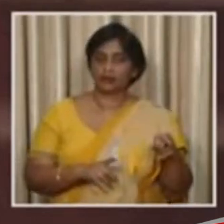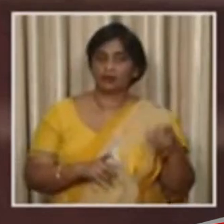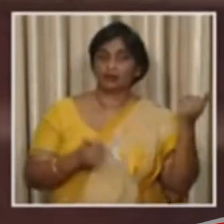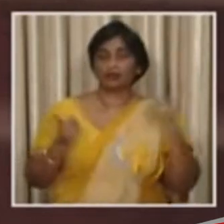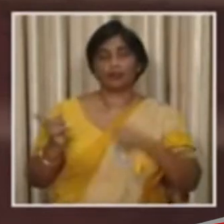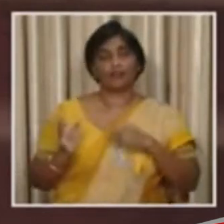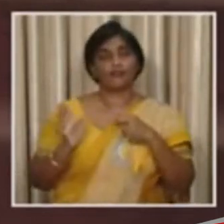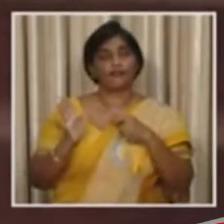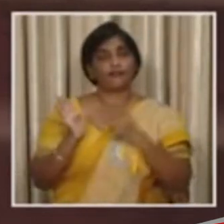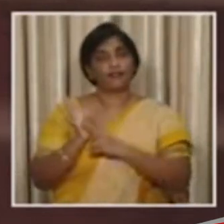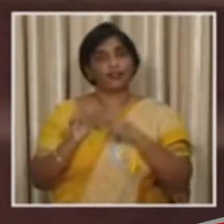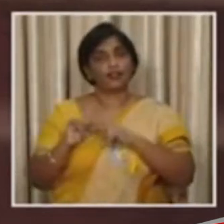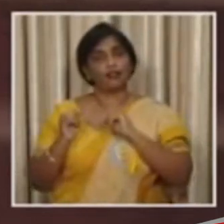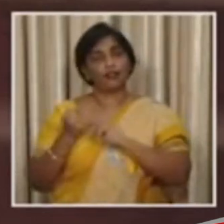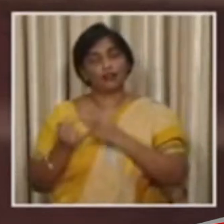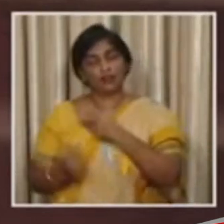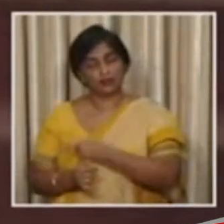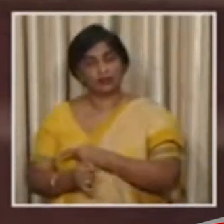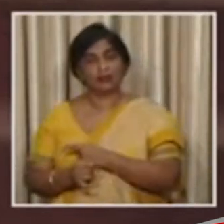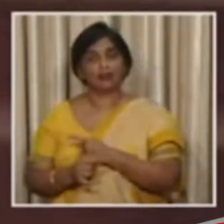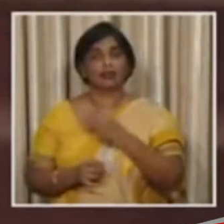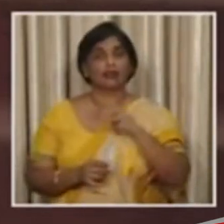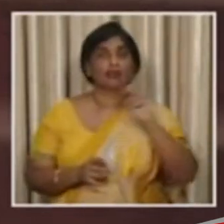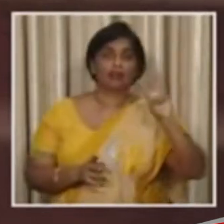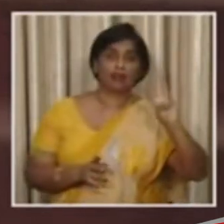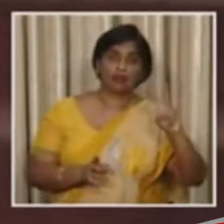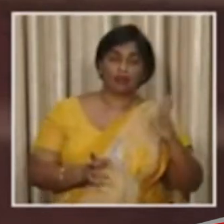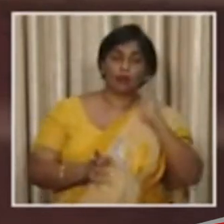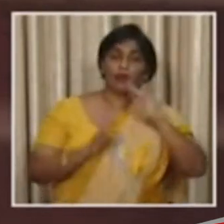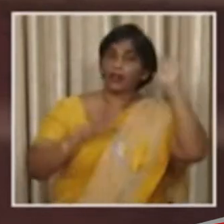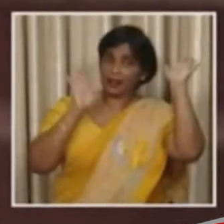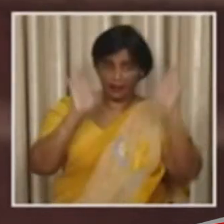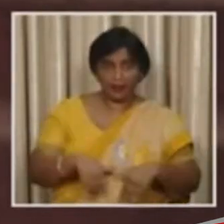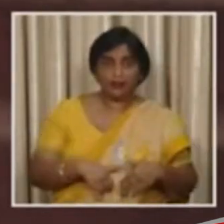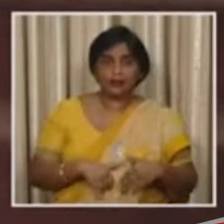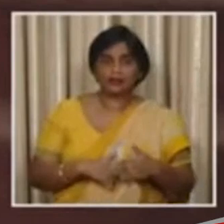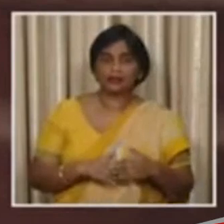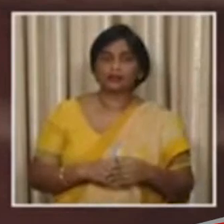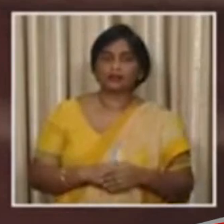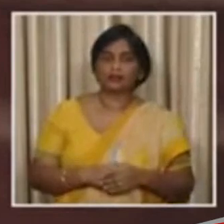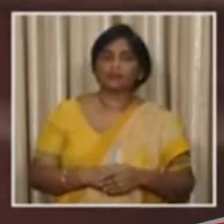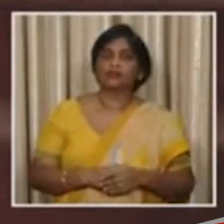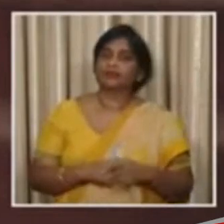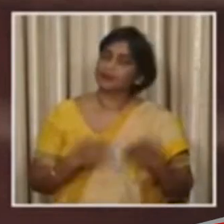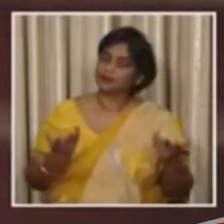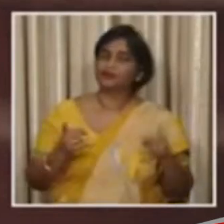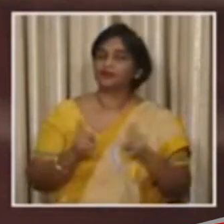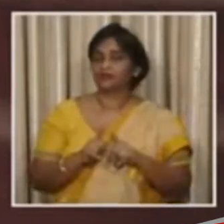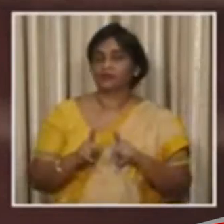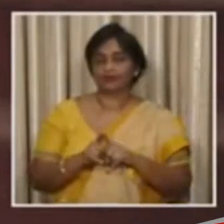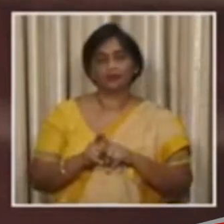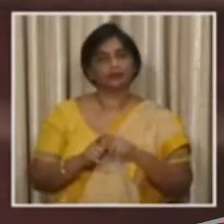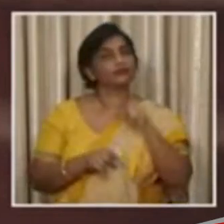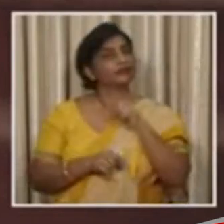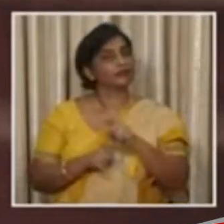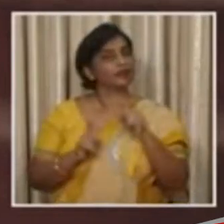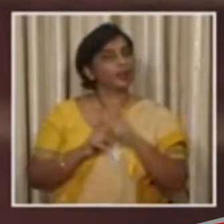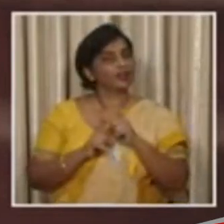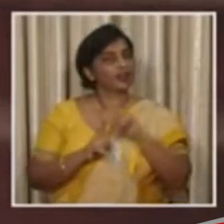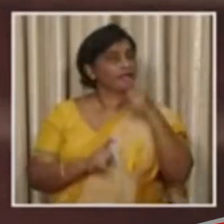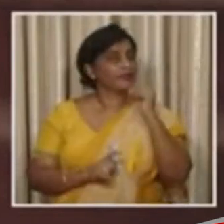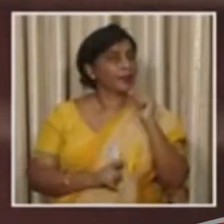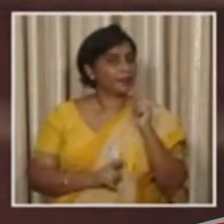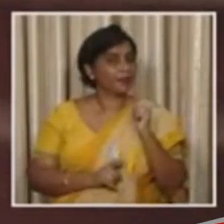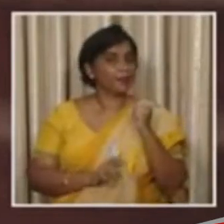පැත්තකින් VFS එකෙන් ගන්නවා. තව 32ක් ගත්තොත් සංචාරකයෙක් ඇයිද ලංකාව? ඒ නිසා තමයි මේ ඩොලර් 150